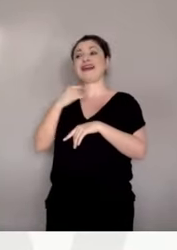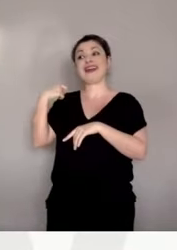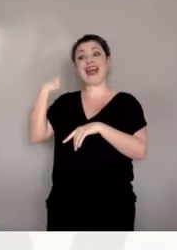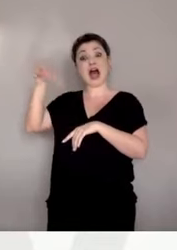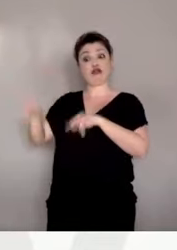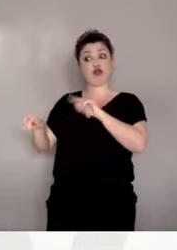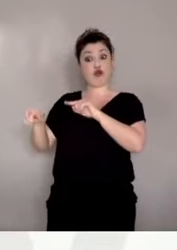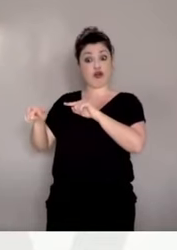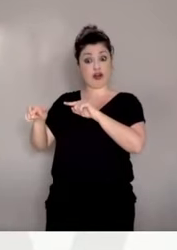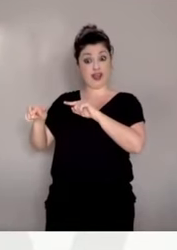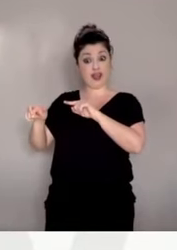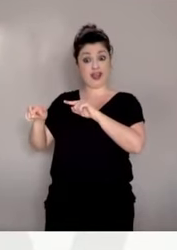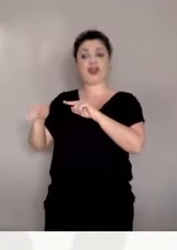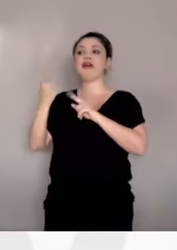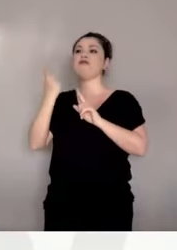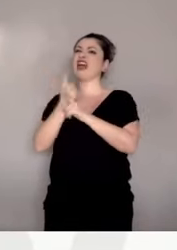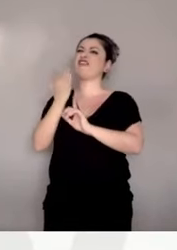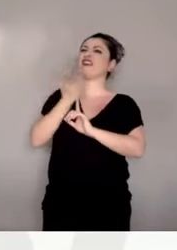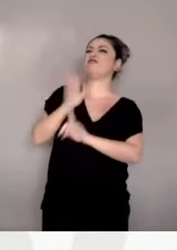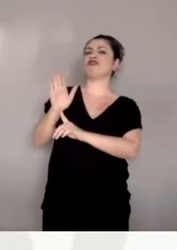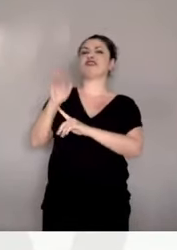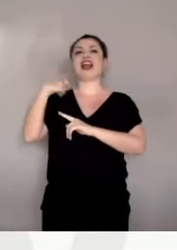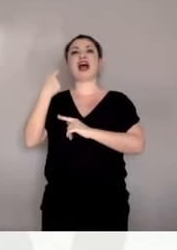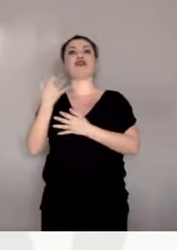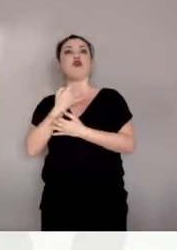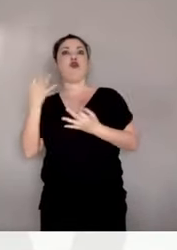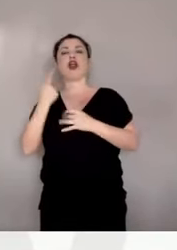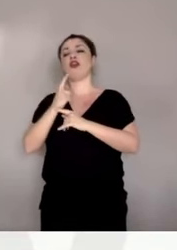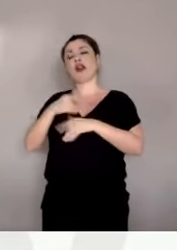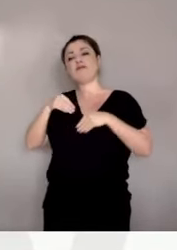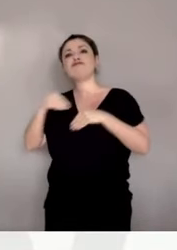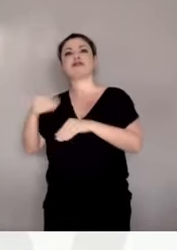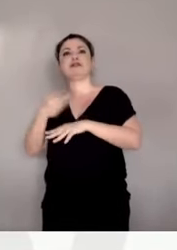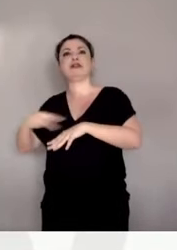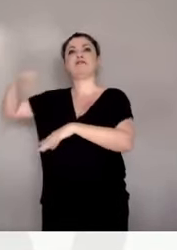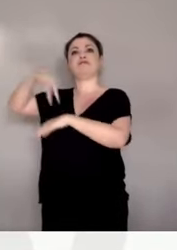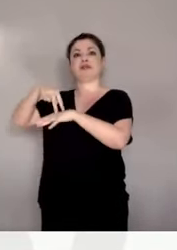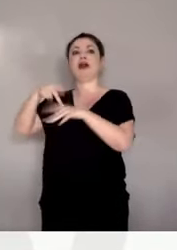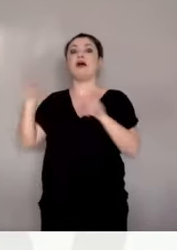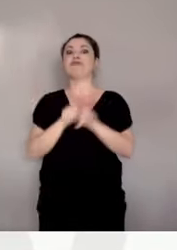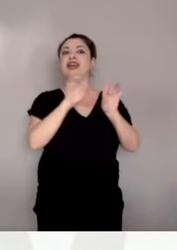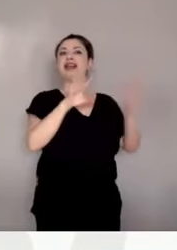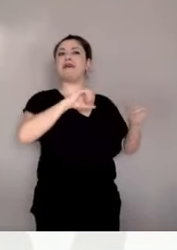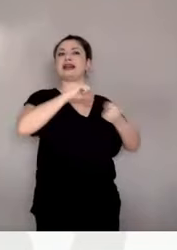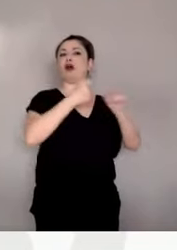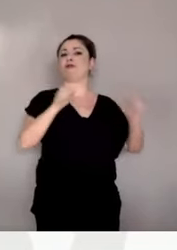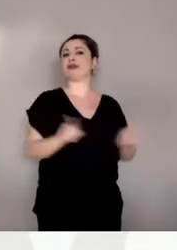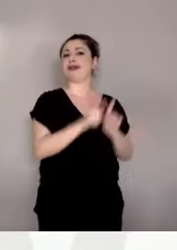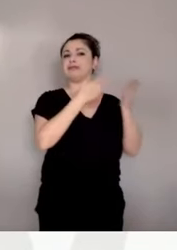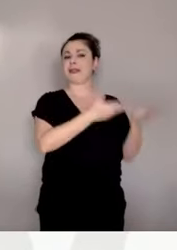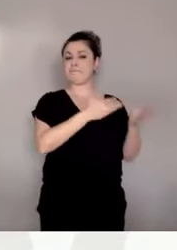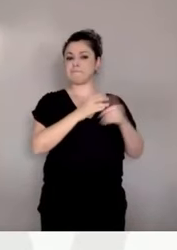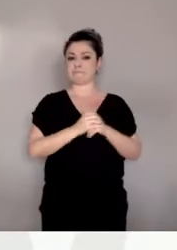si produce sulla scena. E allora con questa immagine vorrei anche